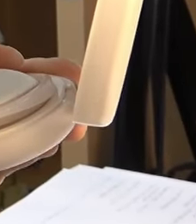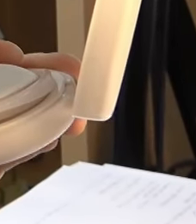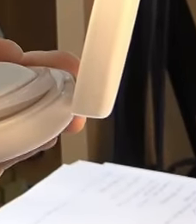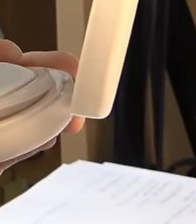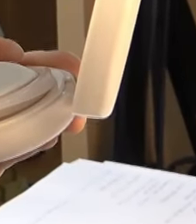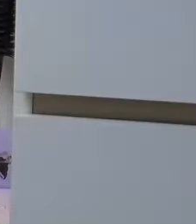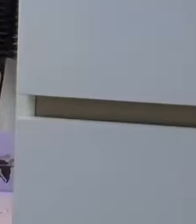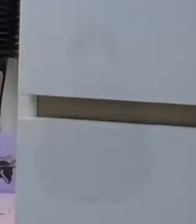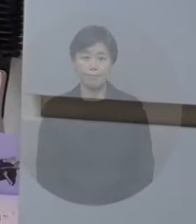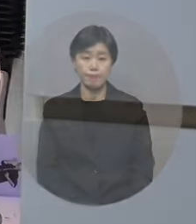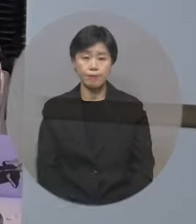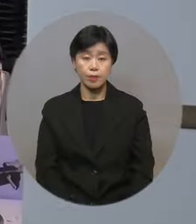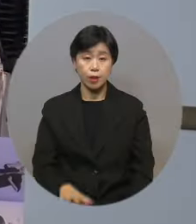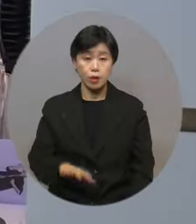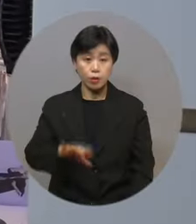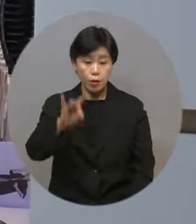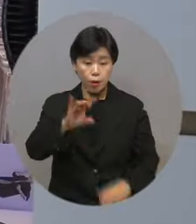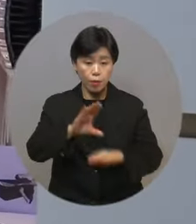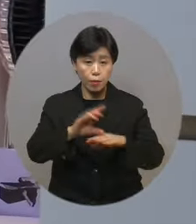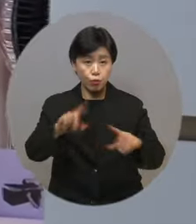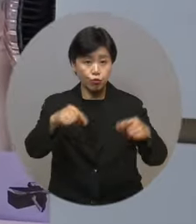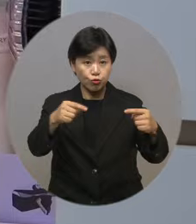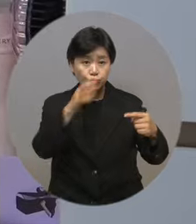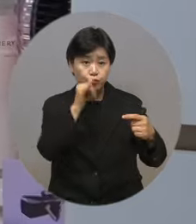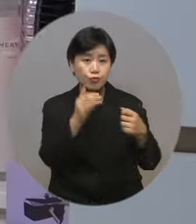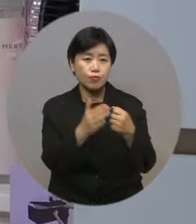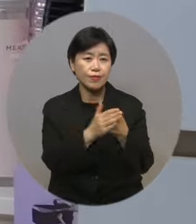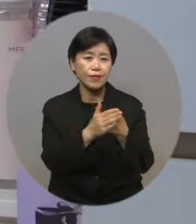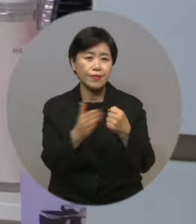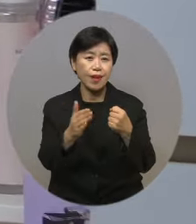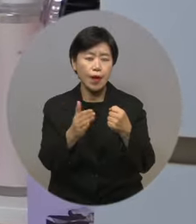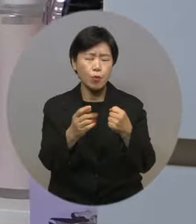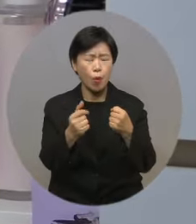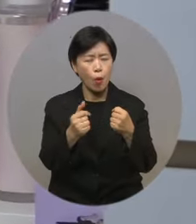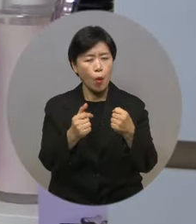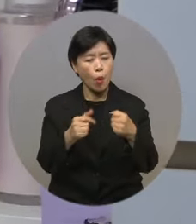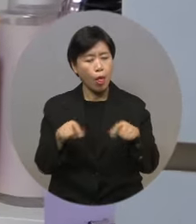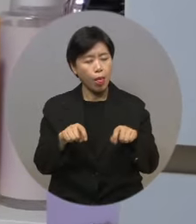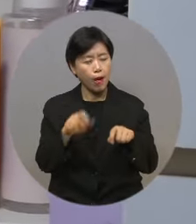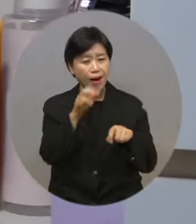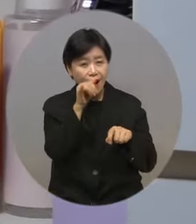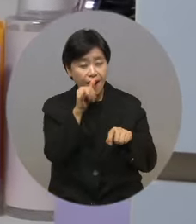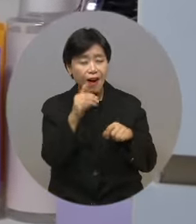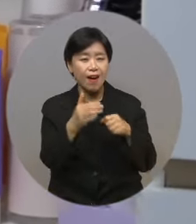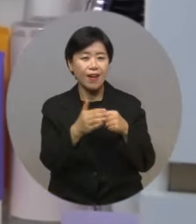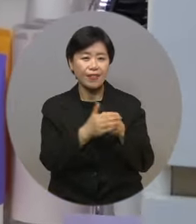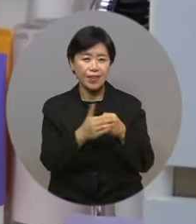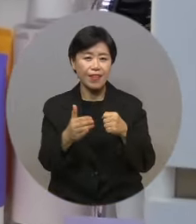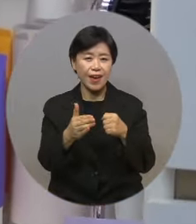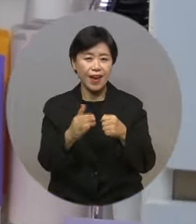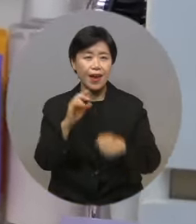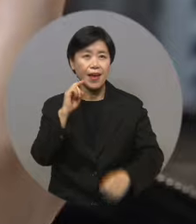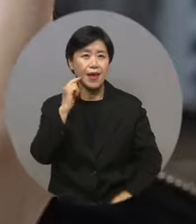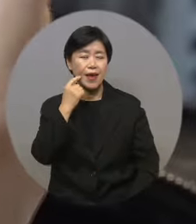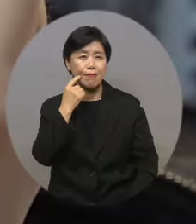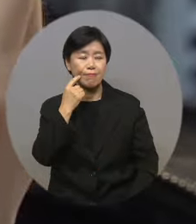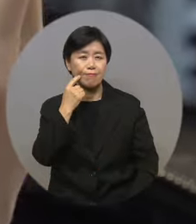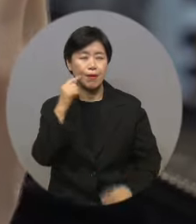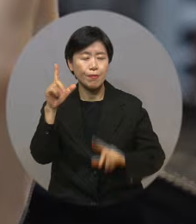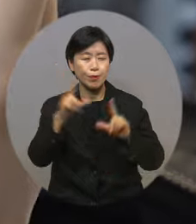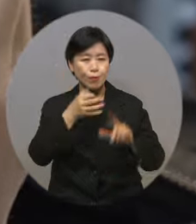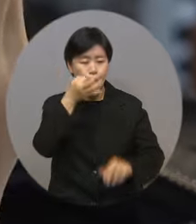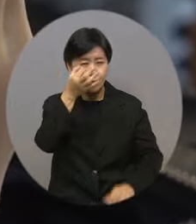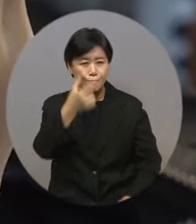처음 있는 방송 출연이 설렌다는 지연 씨는 화면에 좀 더 이쁘게 나오고 싶은 바람을 화장에 담아보고